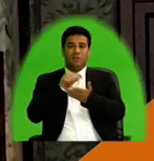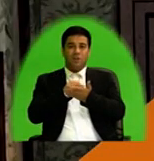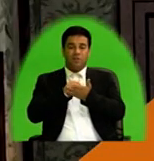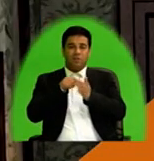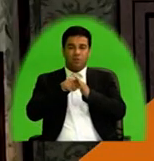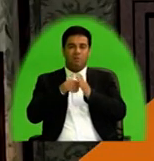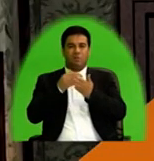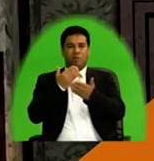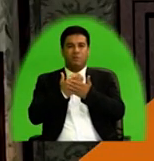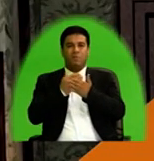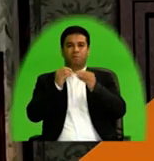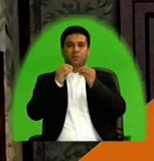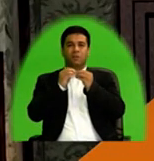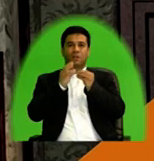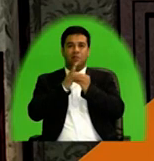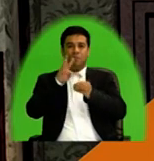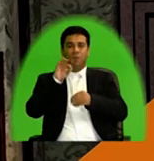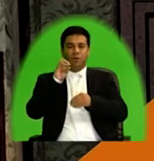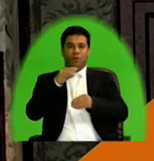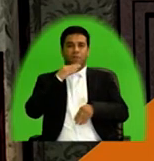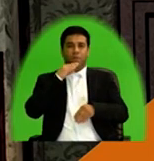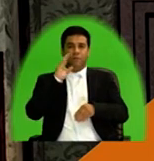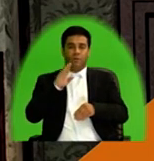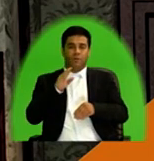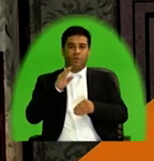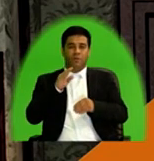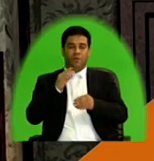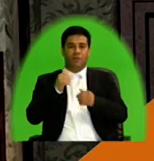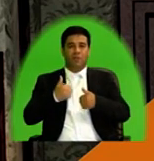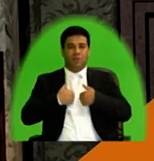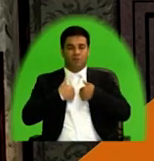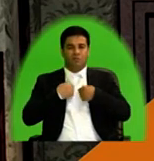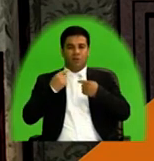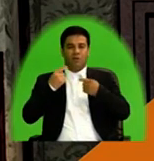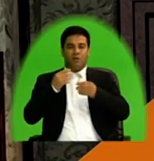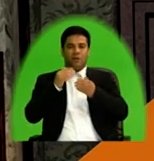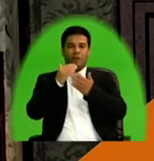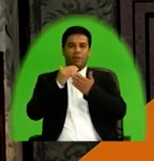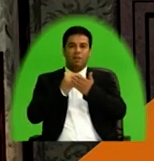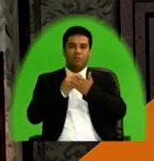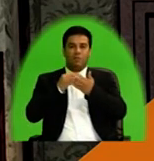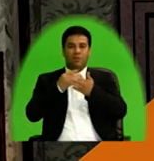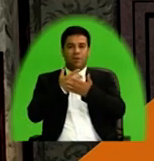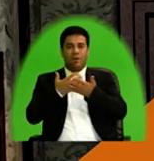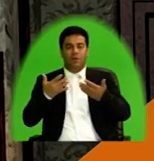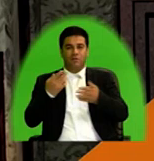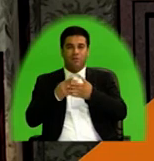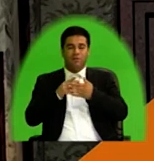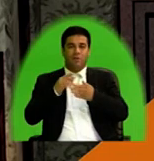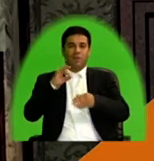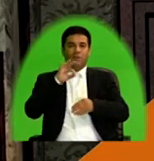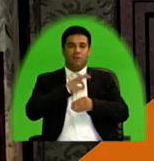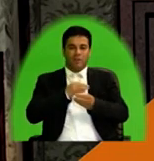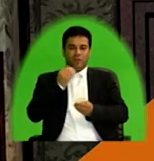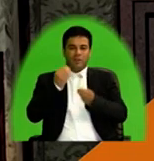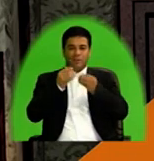быть длить не более 15 минут. Старайтесь менять этапы работы. Старайтесь больше